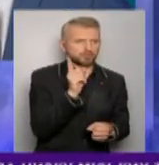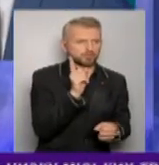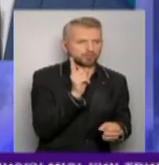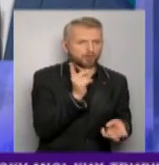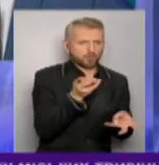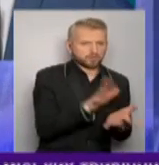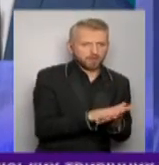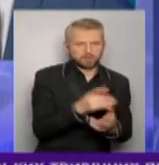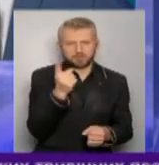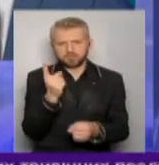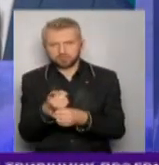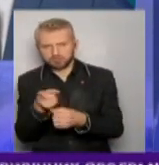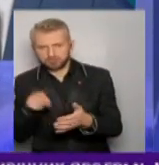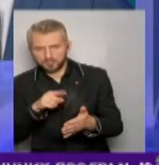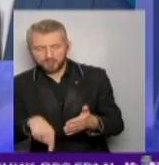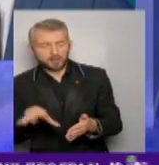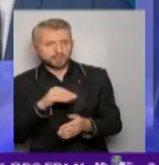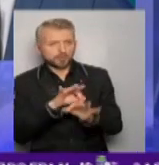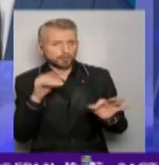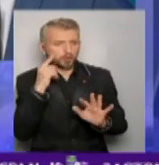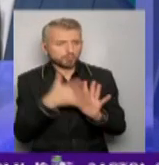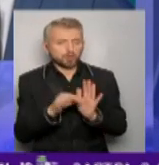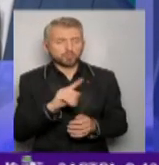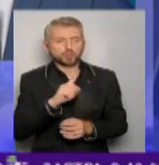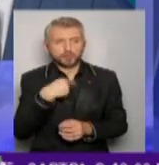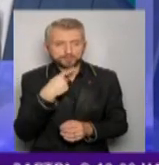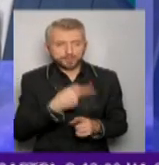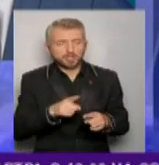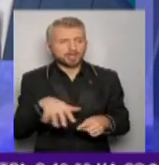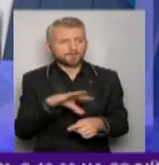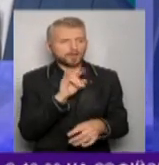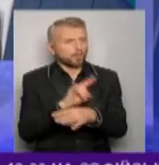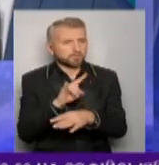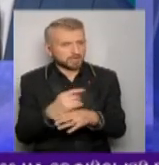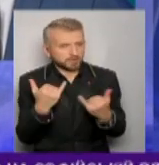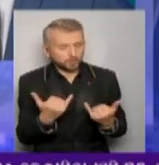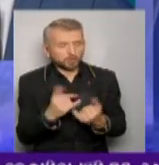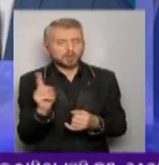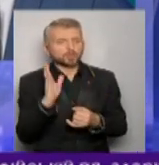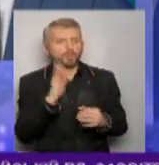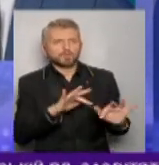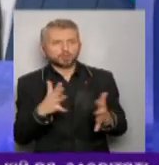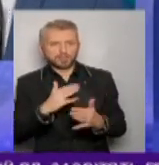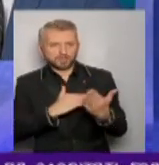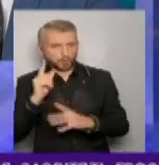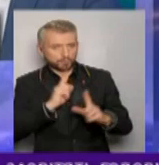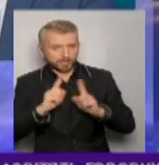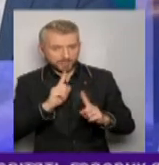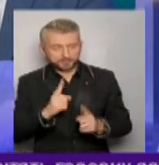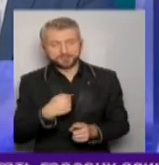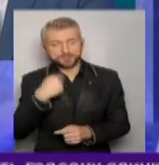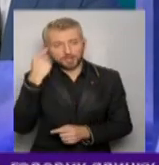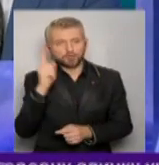туди. Тобто всі чудово розуміють, про що йде мова. Тому це все обмани сьогодні йдуть. І що відбудеться в Верховній Раді? Я думаю,